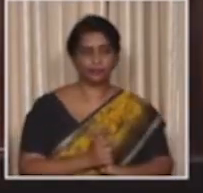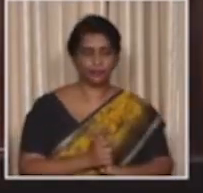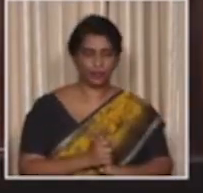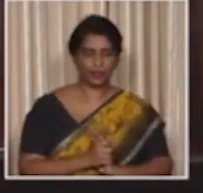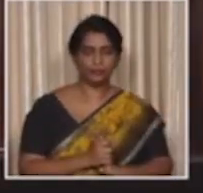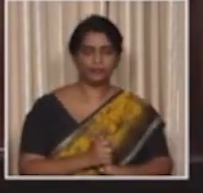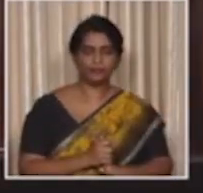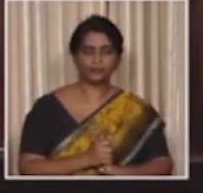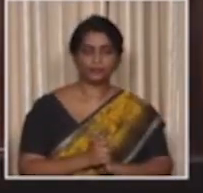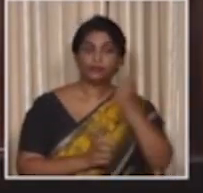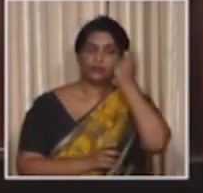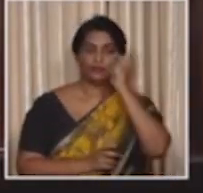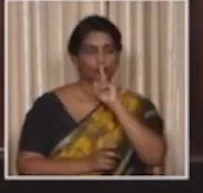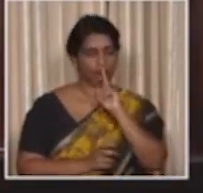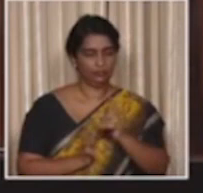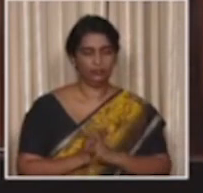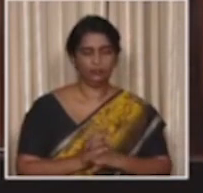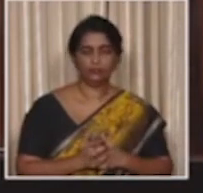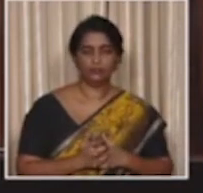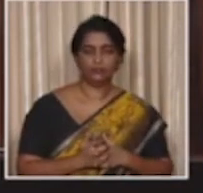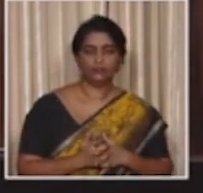සභානායකතුමා ඉදිරිපත් කරන යෝජනා